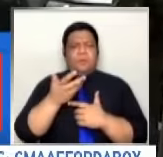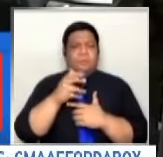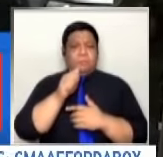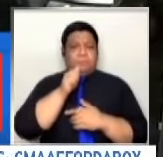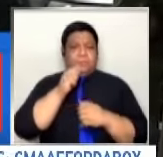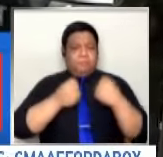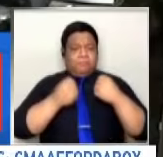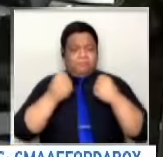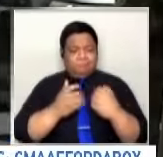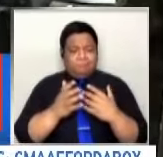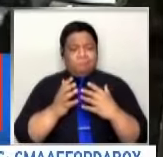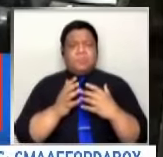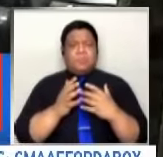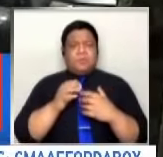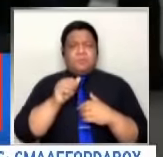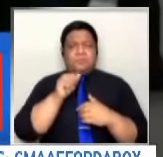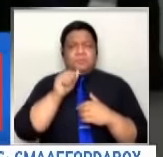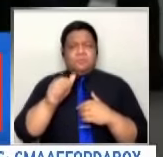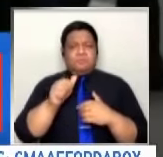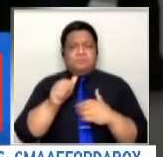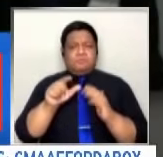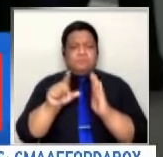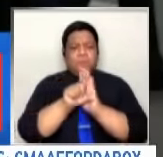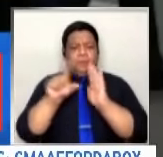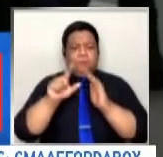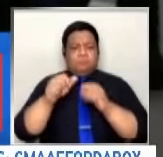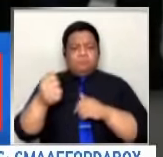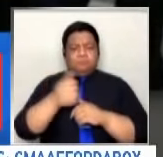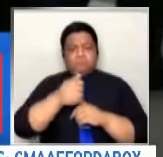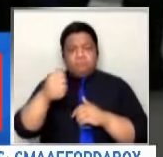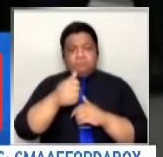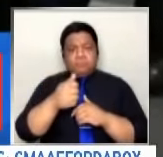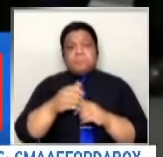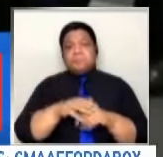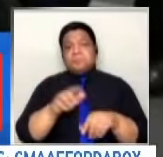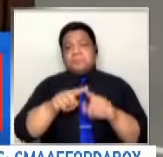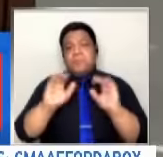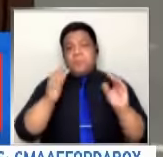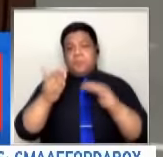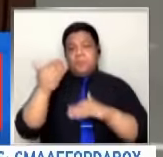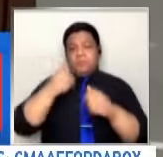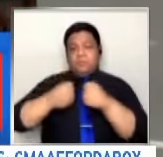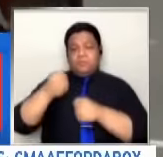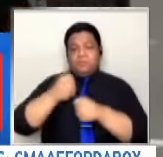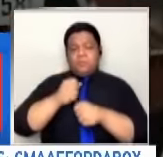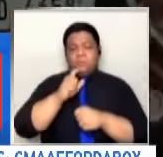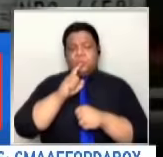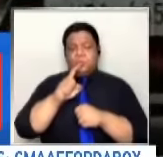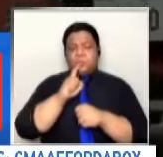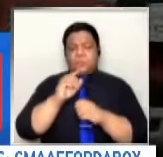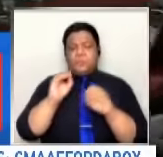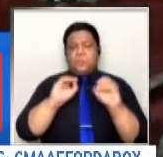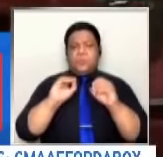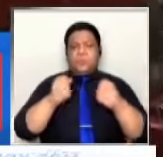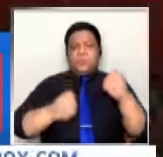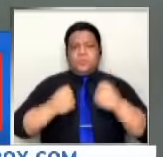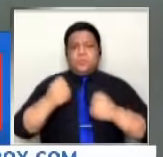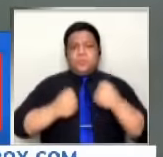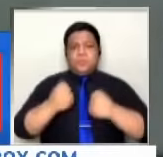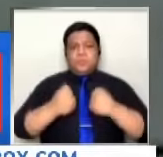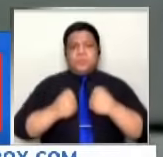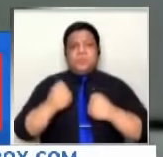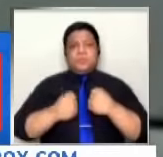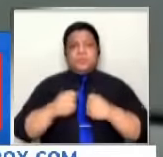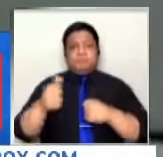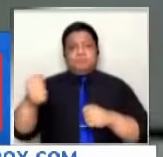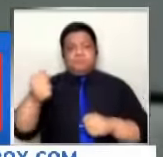pinigilan na magbiyahe. No? Mm. Kung ikukupara po ito last year, sadya po talagang walang mga sakyan na nagbiyahe ng